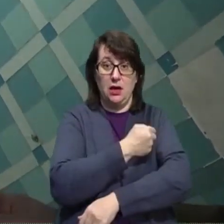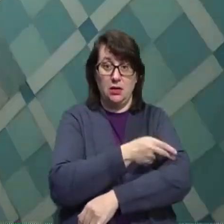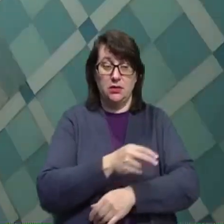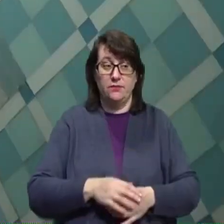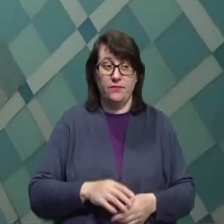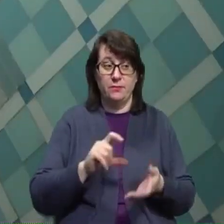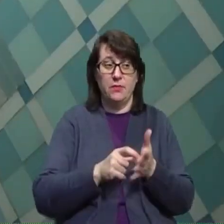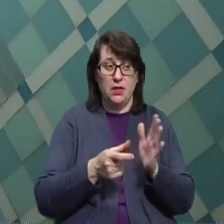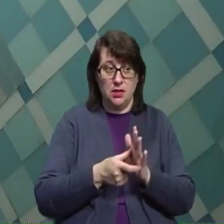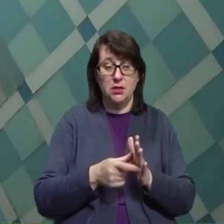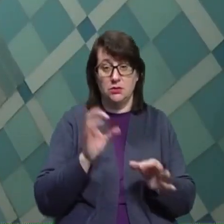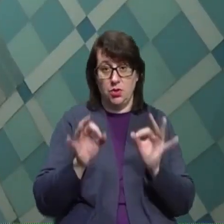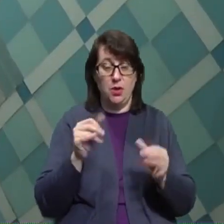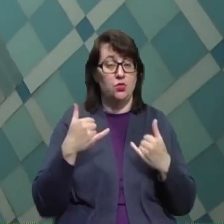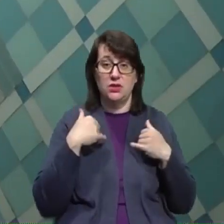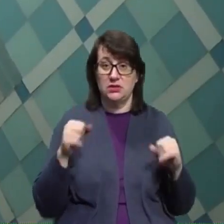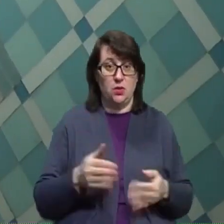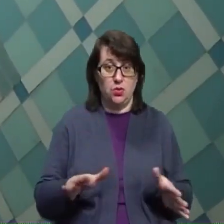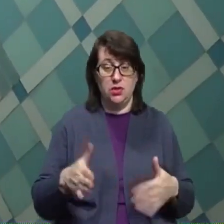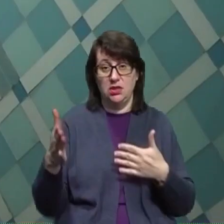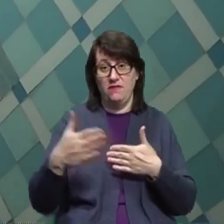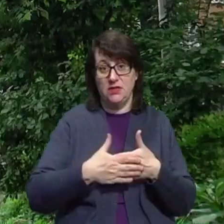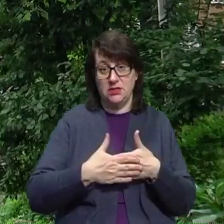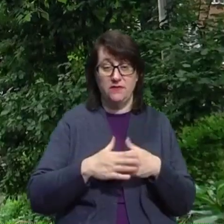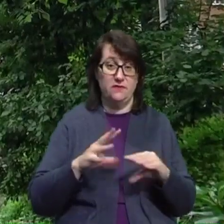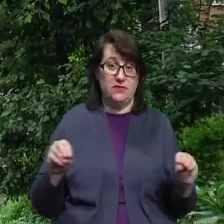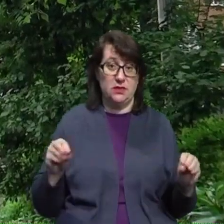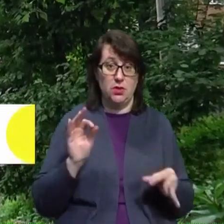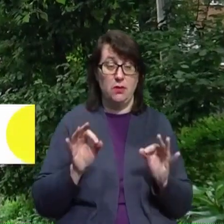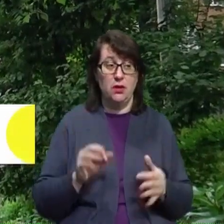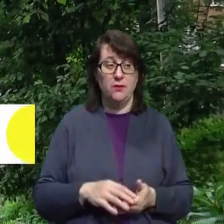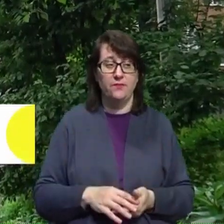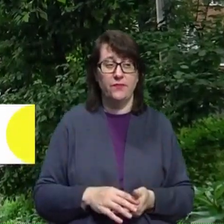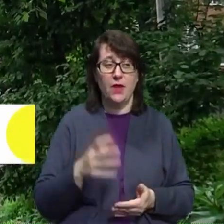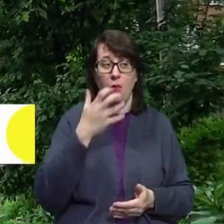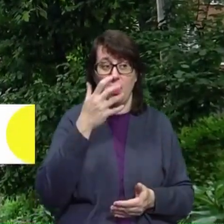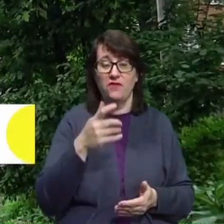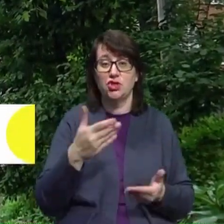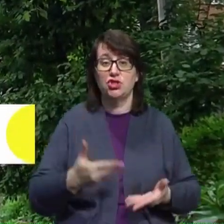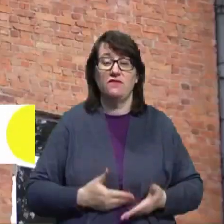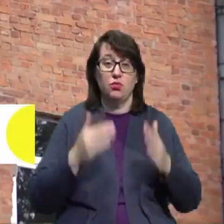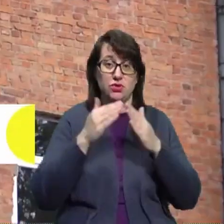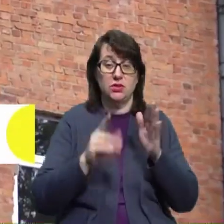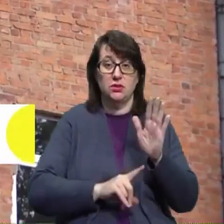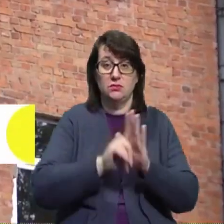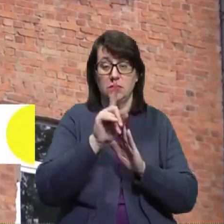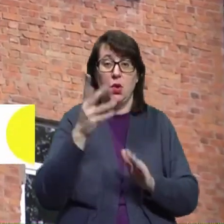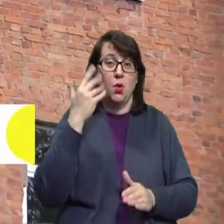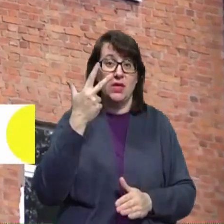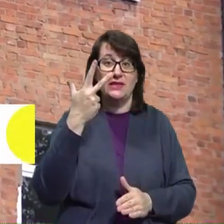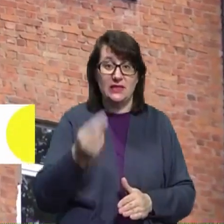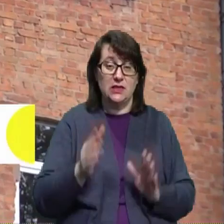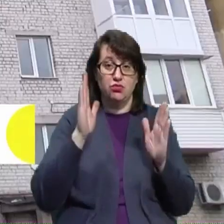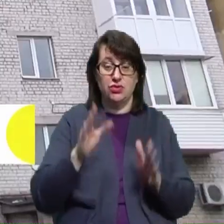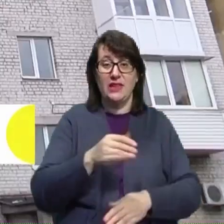більш-менш нормально. У нас не холодно, закриваються двері, все нормально. Опалювати житлові будинки у Житомирі розпочнуть, коли 3 дні поспіль